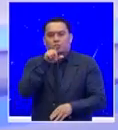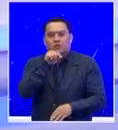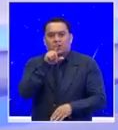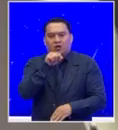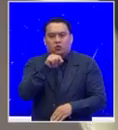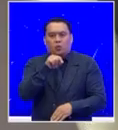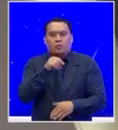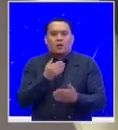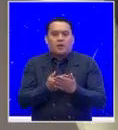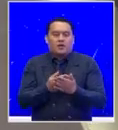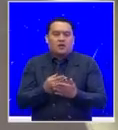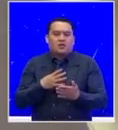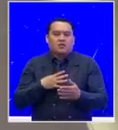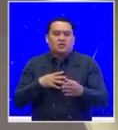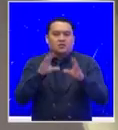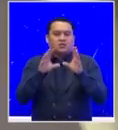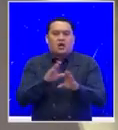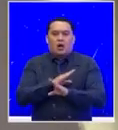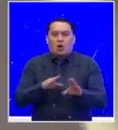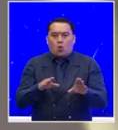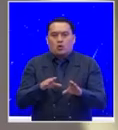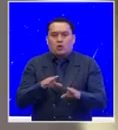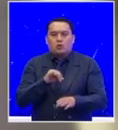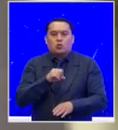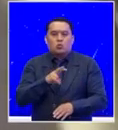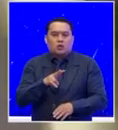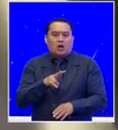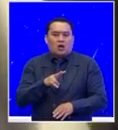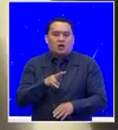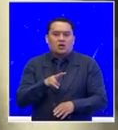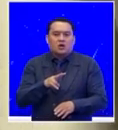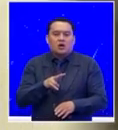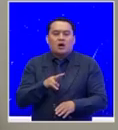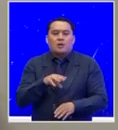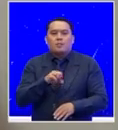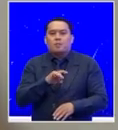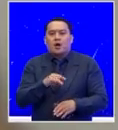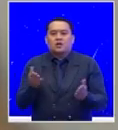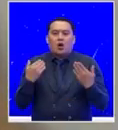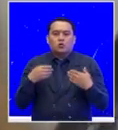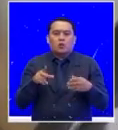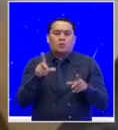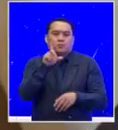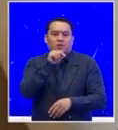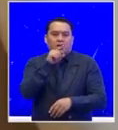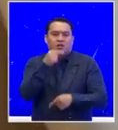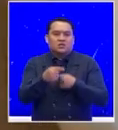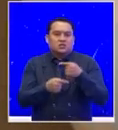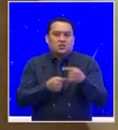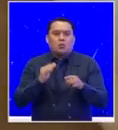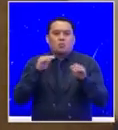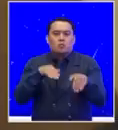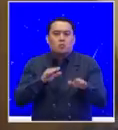К примеру, там был нелегально застрелен болотный лунь. Мальтийские острова – это место отдыха птиц, пересекающих Средиземное